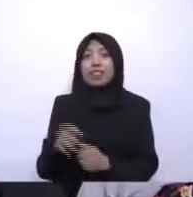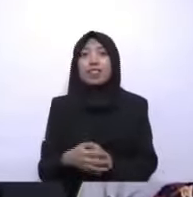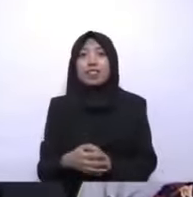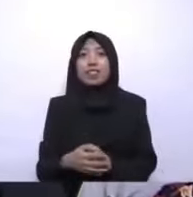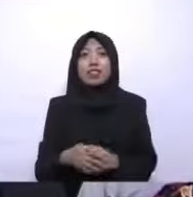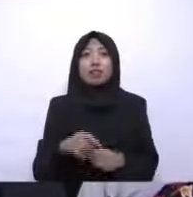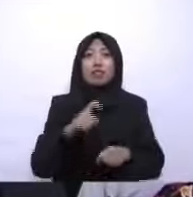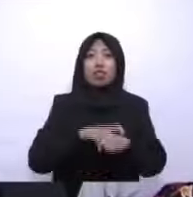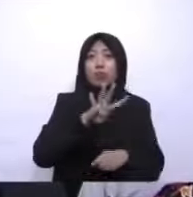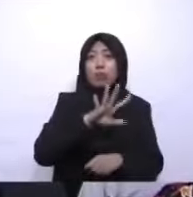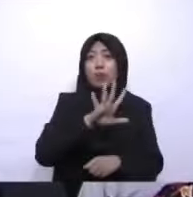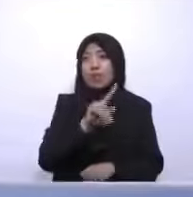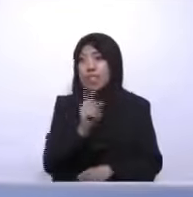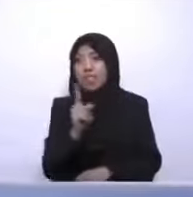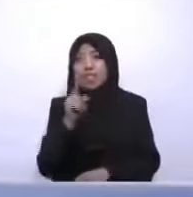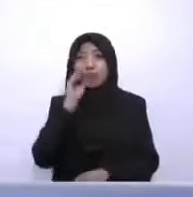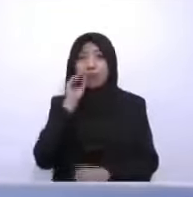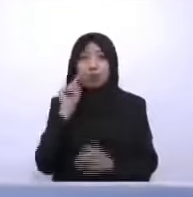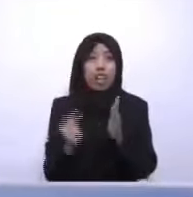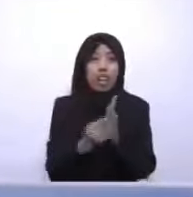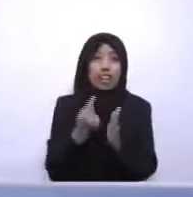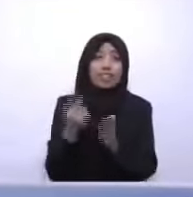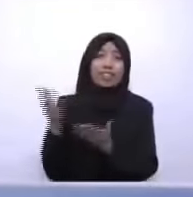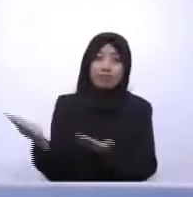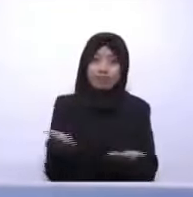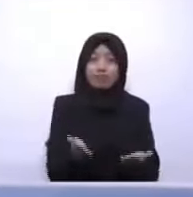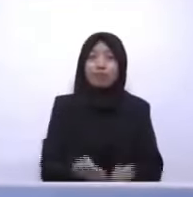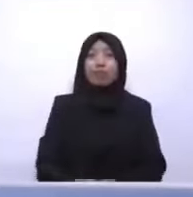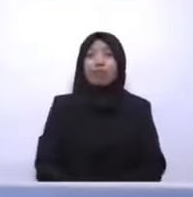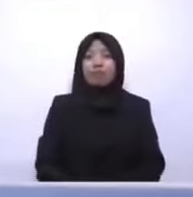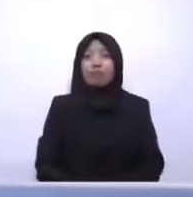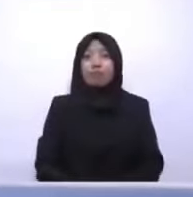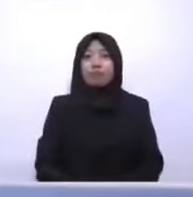menanggapi 45 detik dimulai saat Anda berbicara.